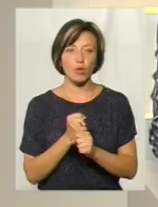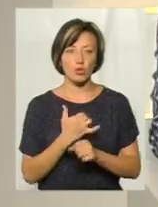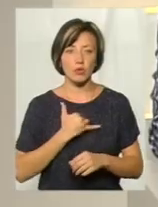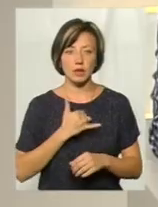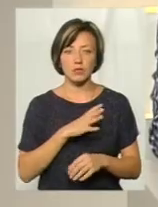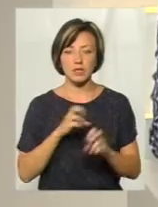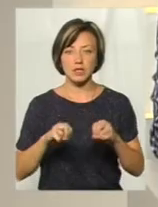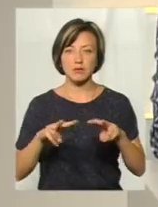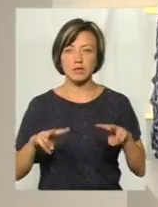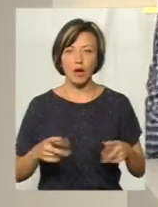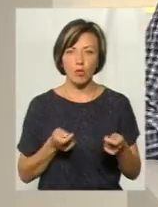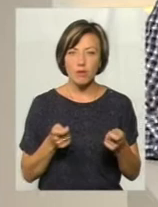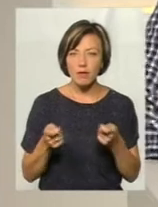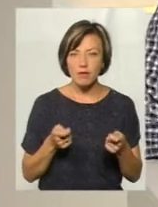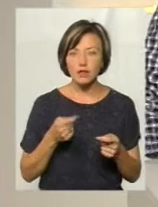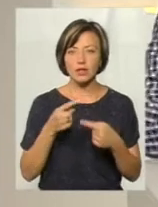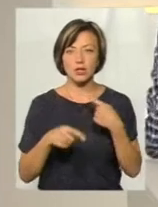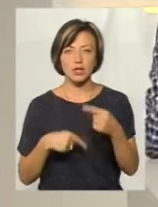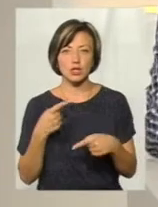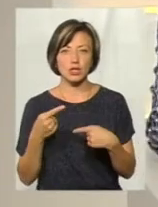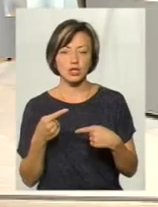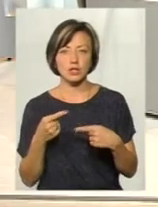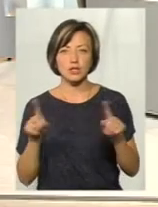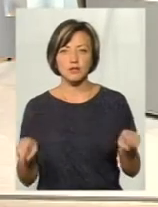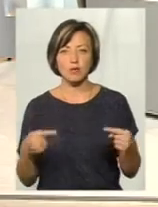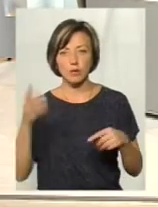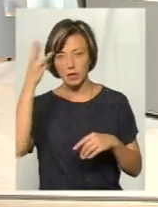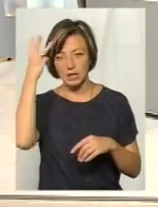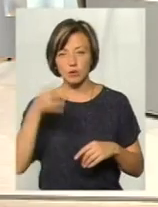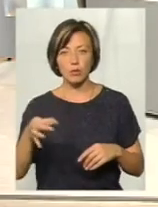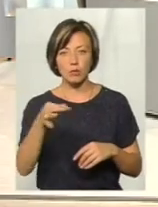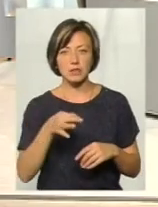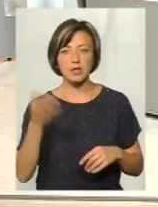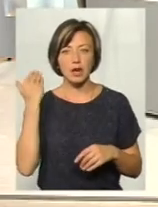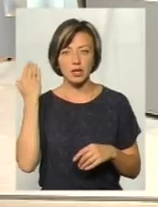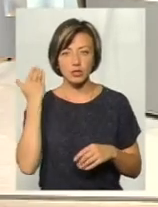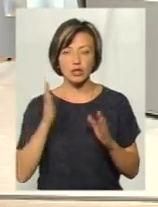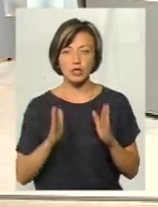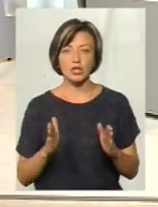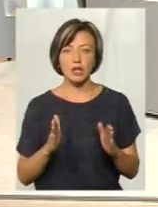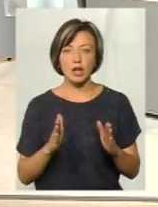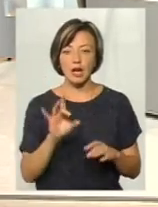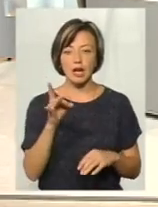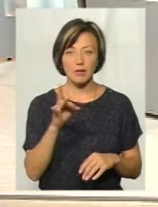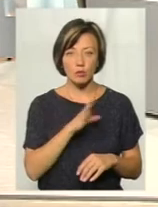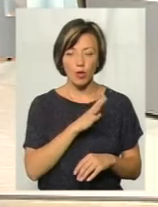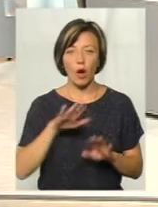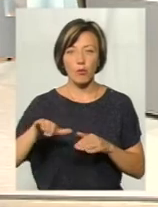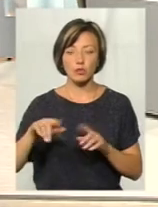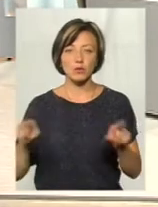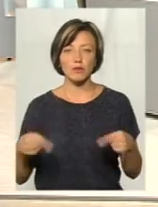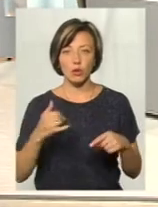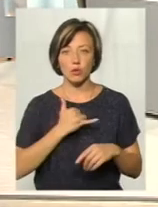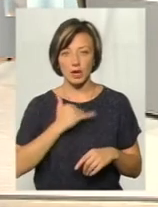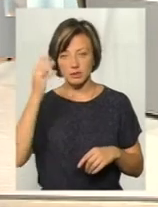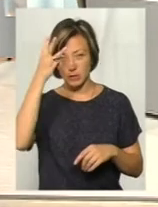були спеціальні управління, потім через створену Хмельницьку область, раніше лише в Рівному було, значить, а потім в